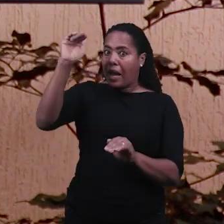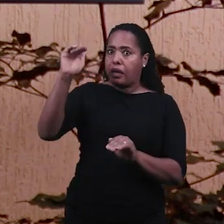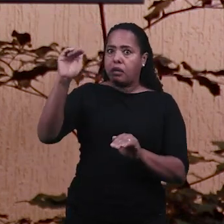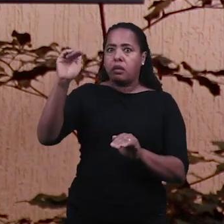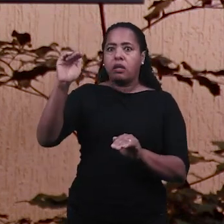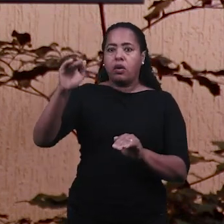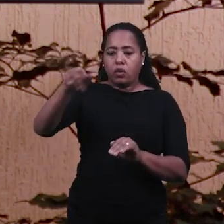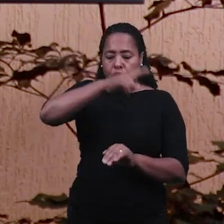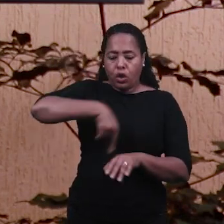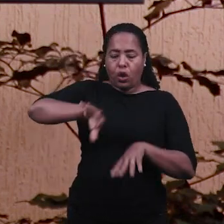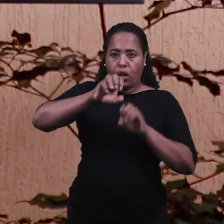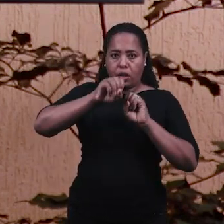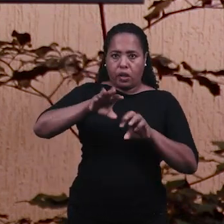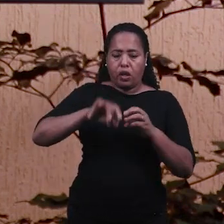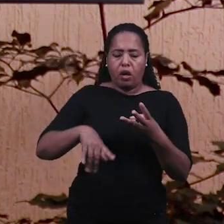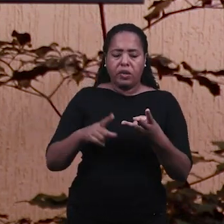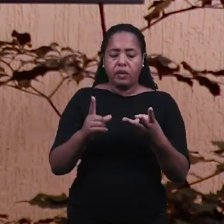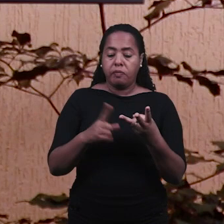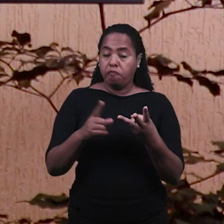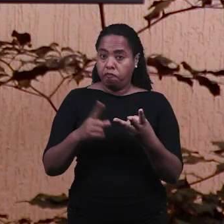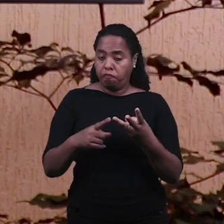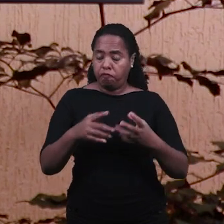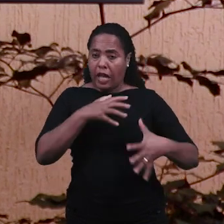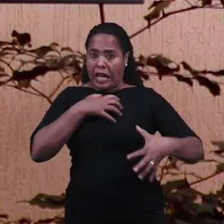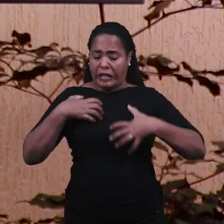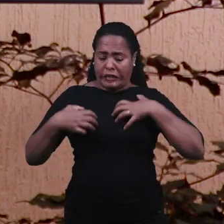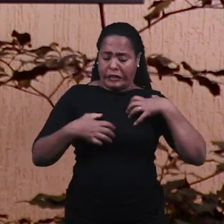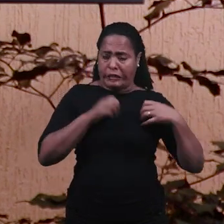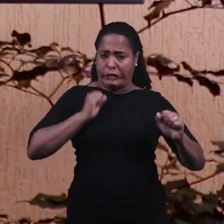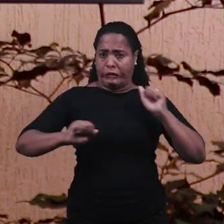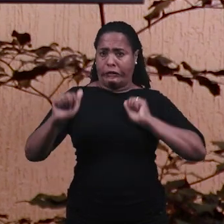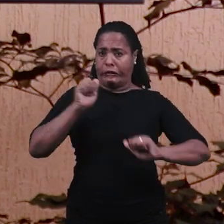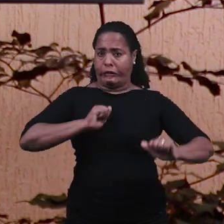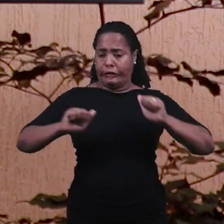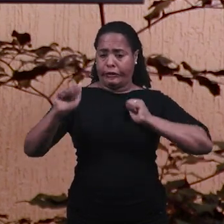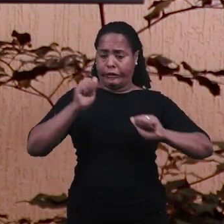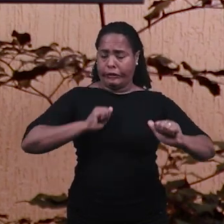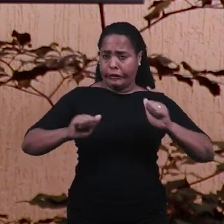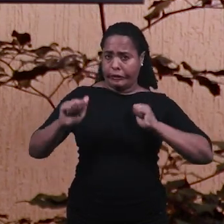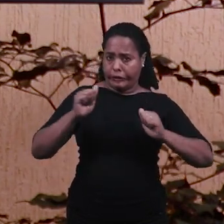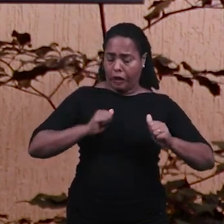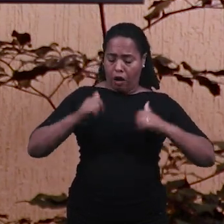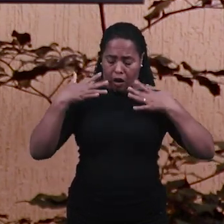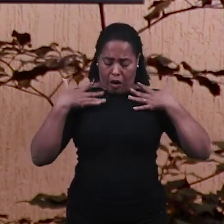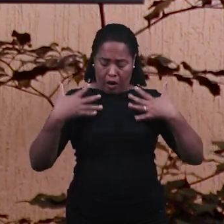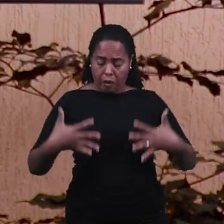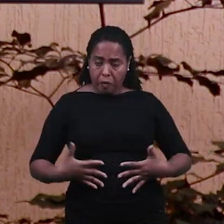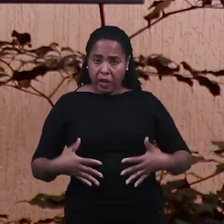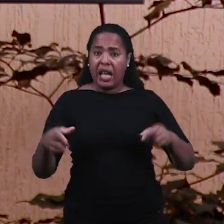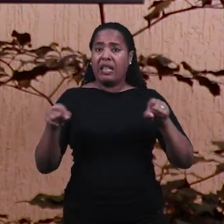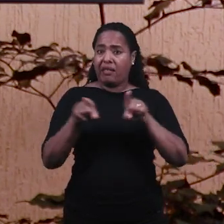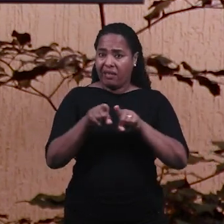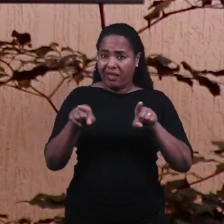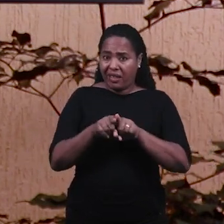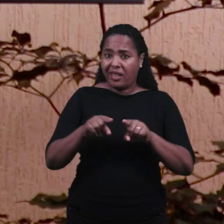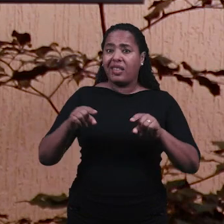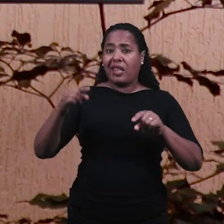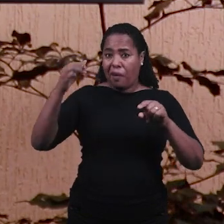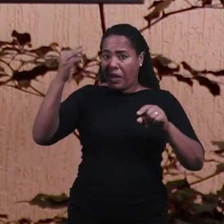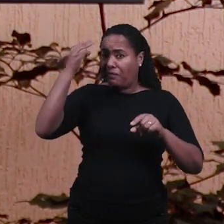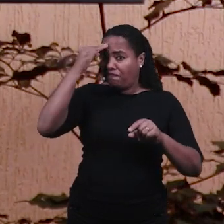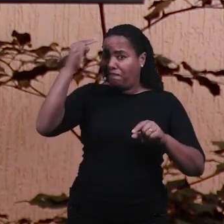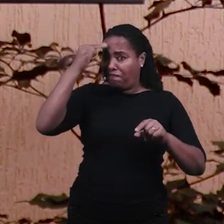questions plus loin de ceux qu'on enseigne, sont inquiètes de manière motrice ou